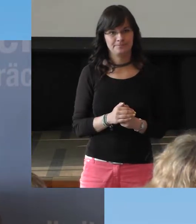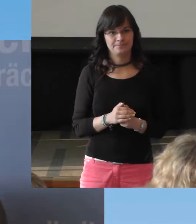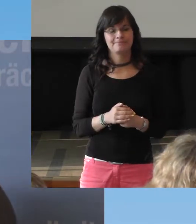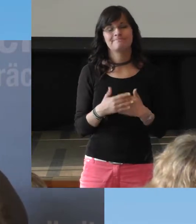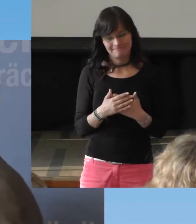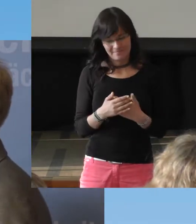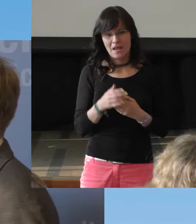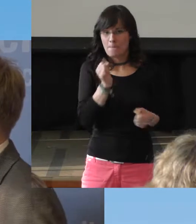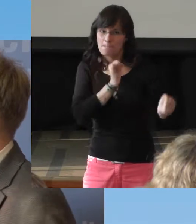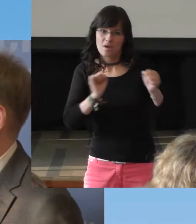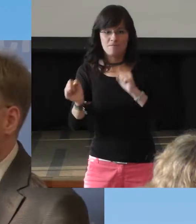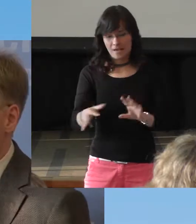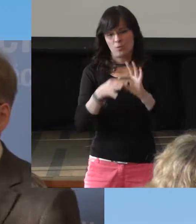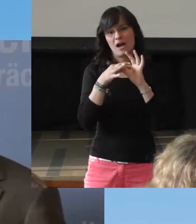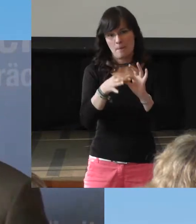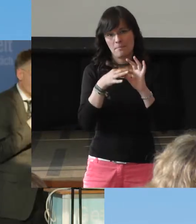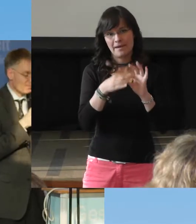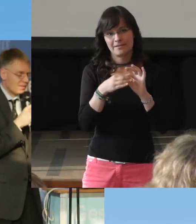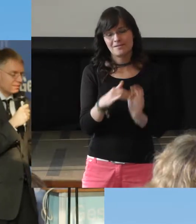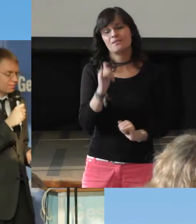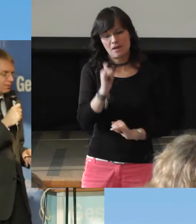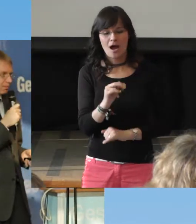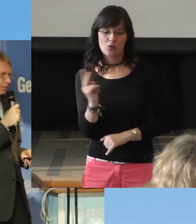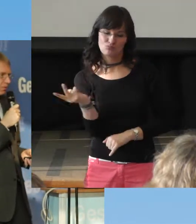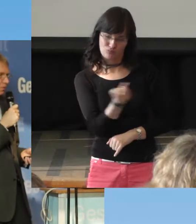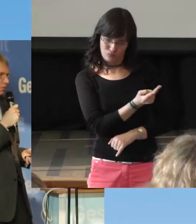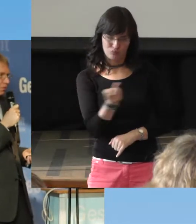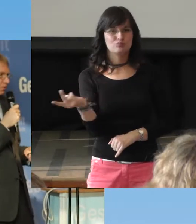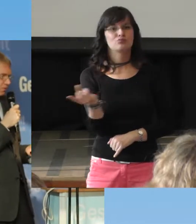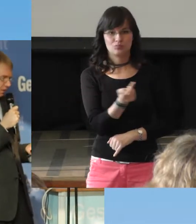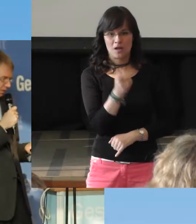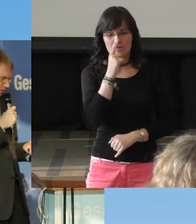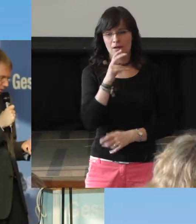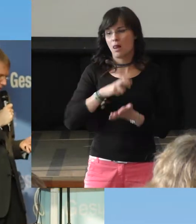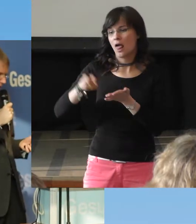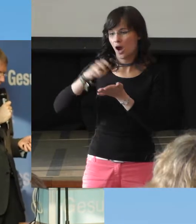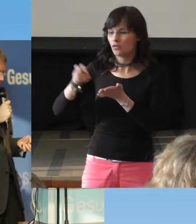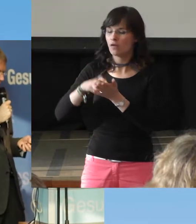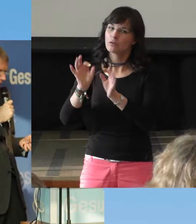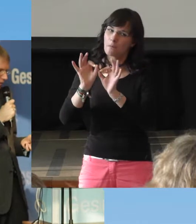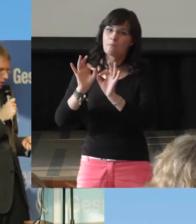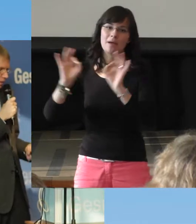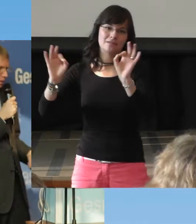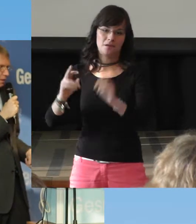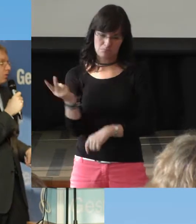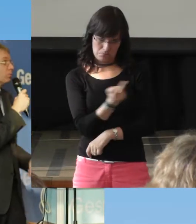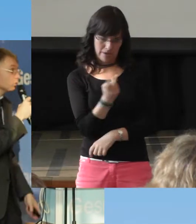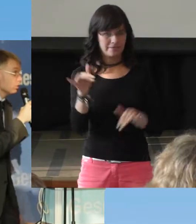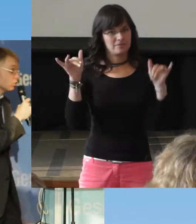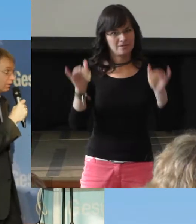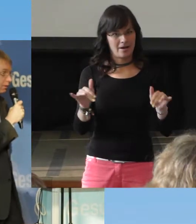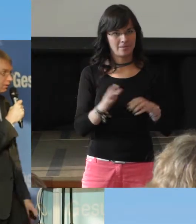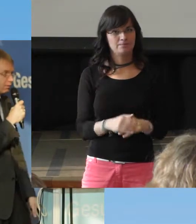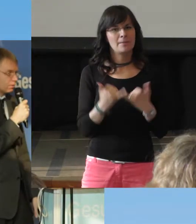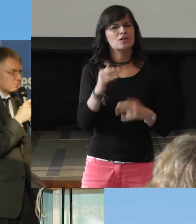Bewegungsabhängig, ja, auch da gibt es Gemeinsamkeiten mit der Besserung durch Umhergehen zum Teil. Jetzt kommen die